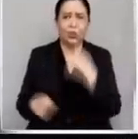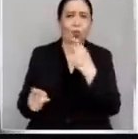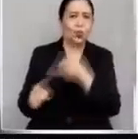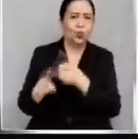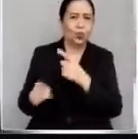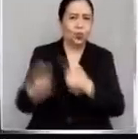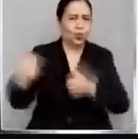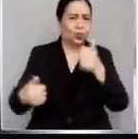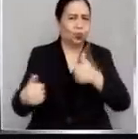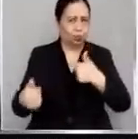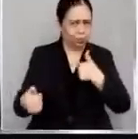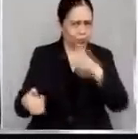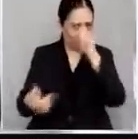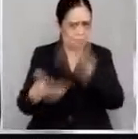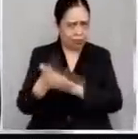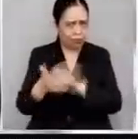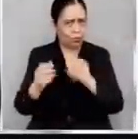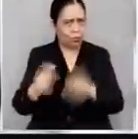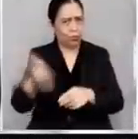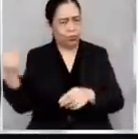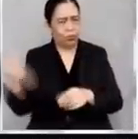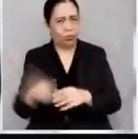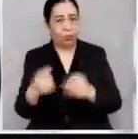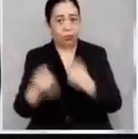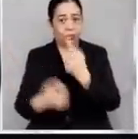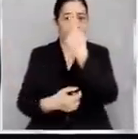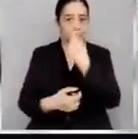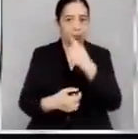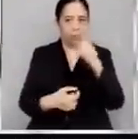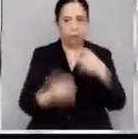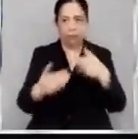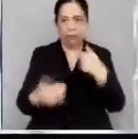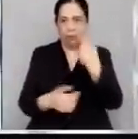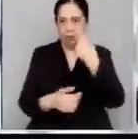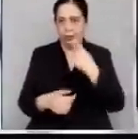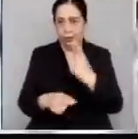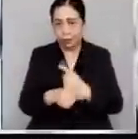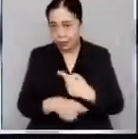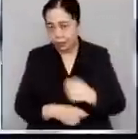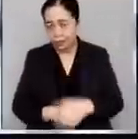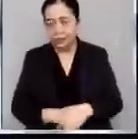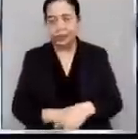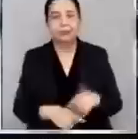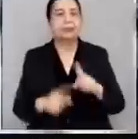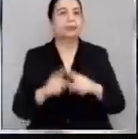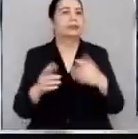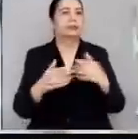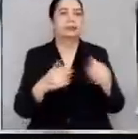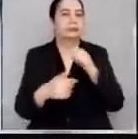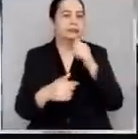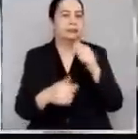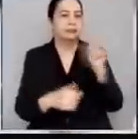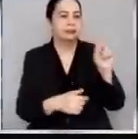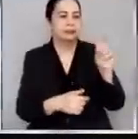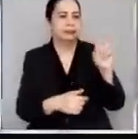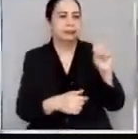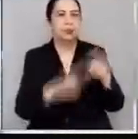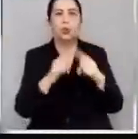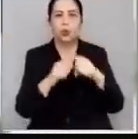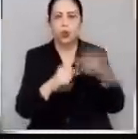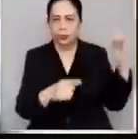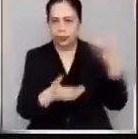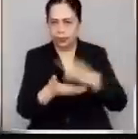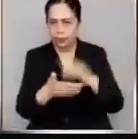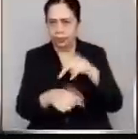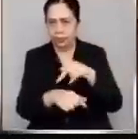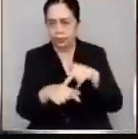Dapat yeah. Tinanong muna nila ako bago sila nagsalita sa mga decision ko, di ba? Gayunman, hindi sinabi ni Temes kung kailan ang balik niya ng Pilipinas o kung